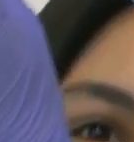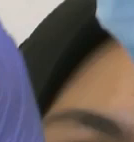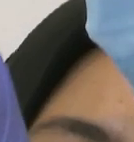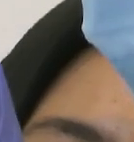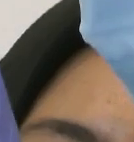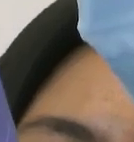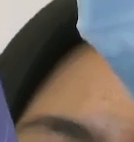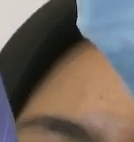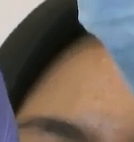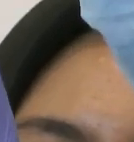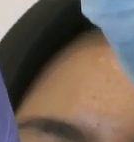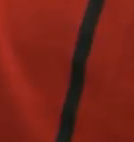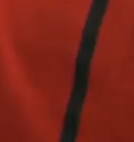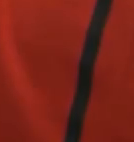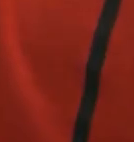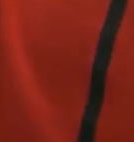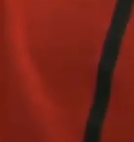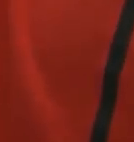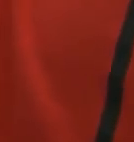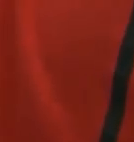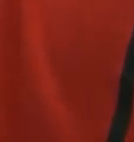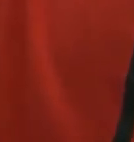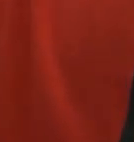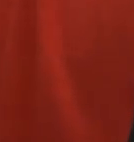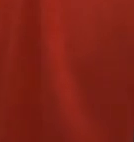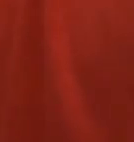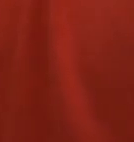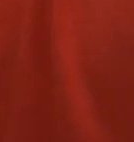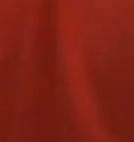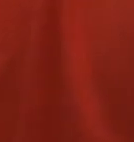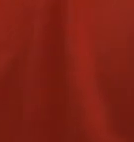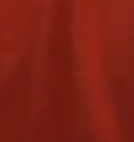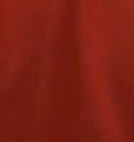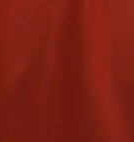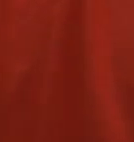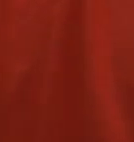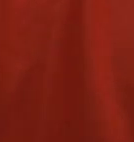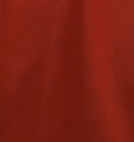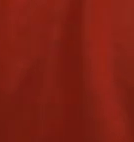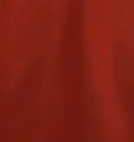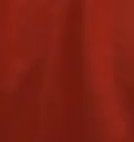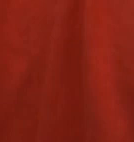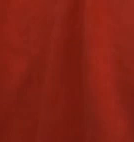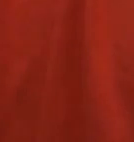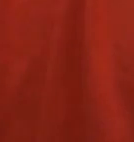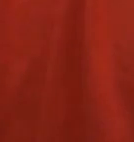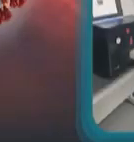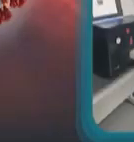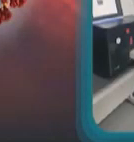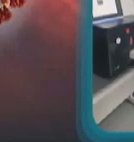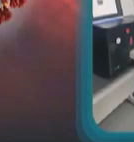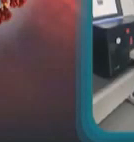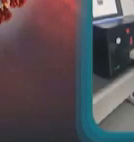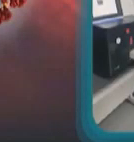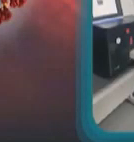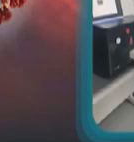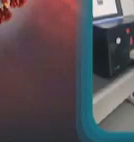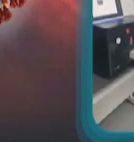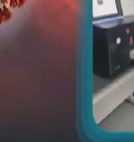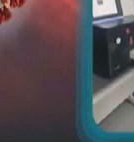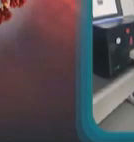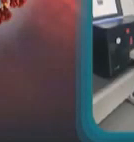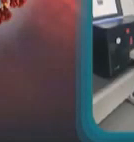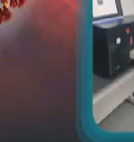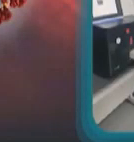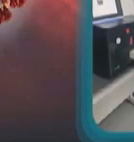apakah faktor-faktor yang digunakan untuk menilai membuat nilai risiko, basically penilaian risiko di mana keboleh jangkitan yang lebih cepat.